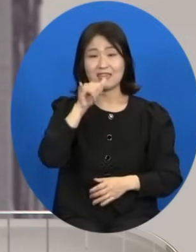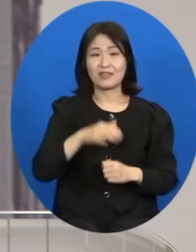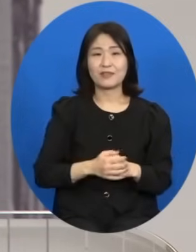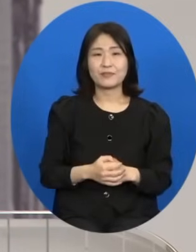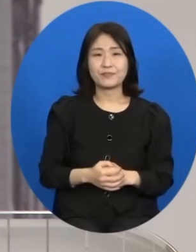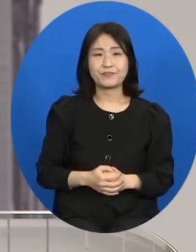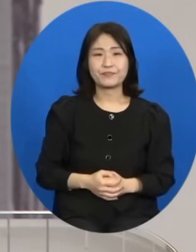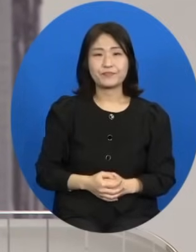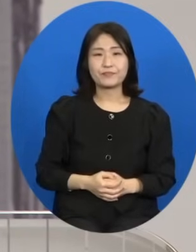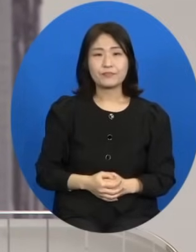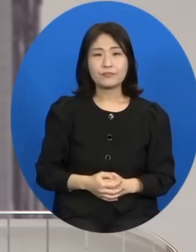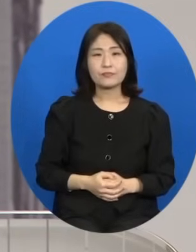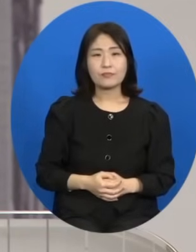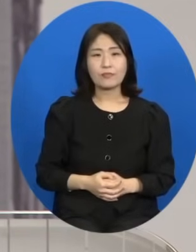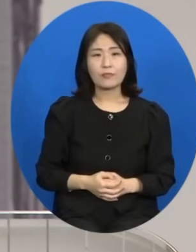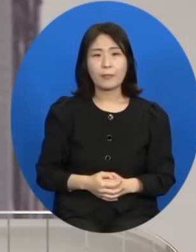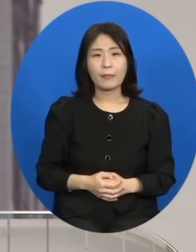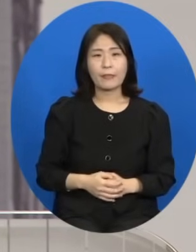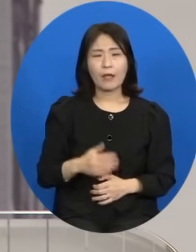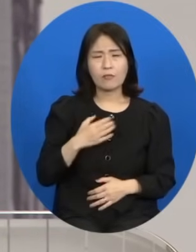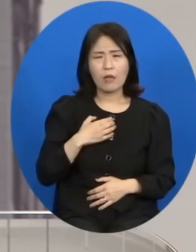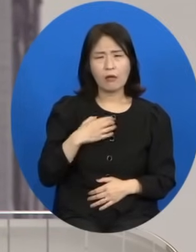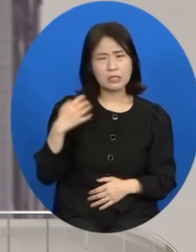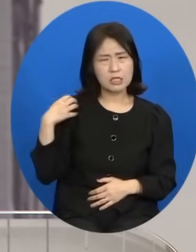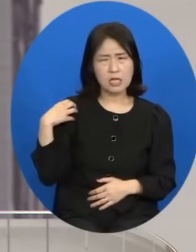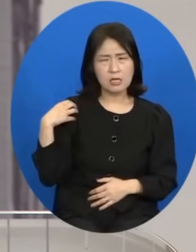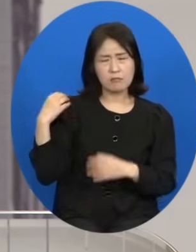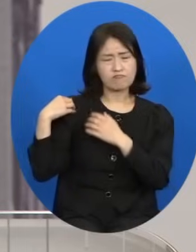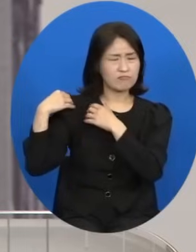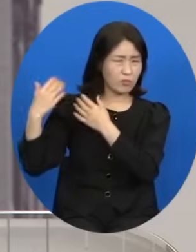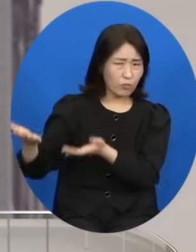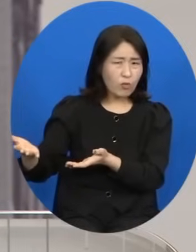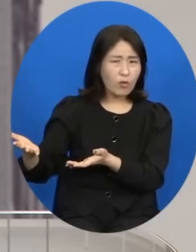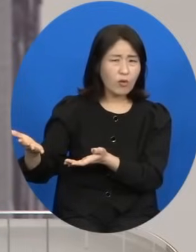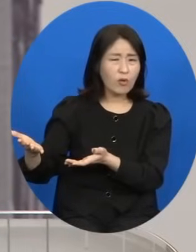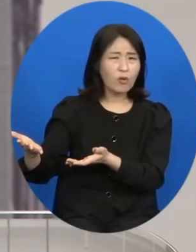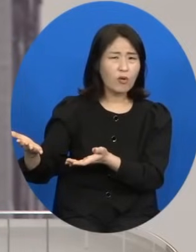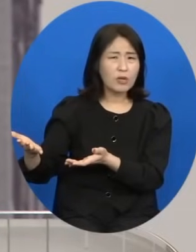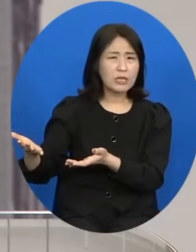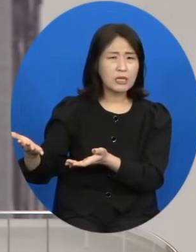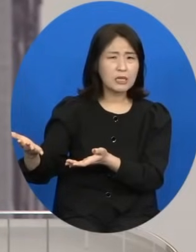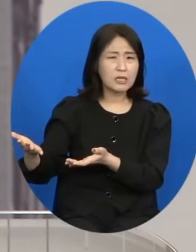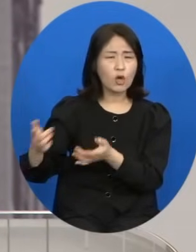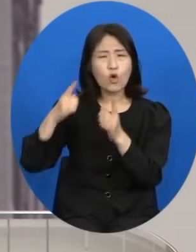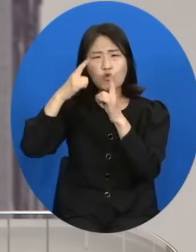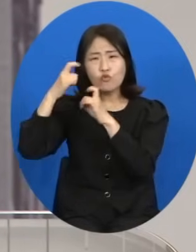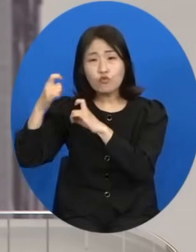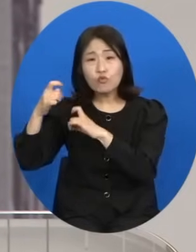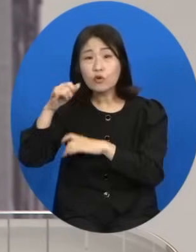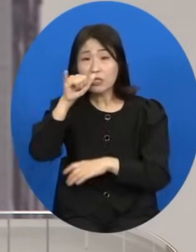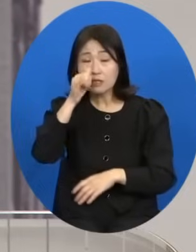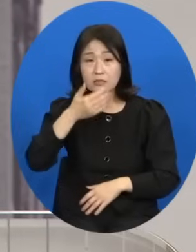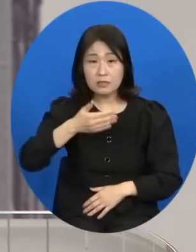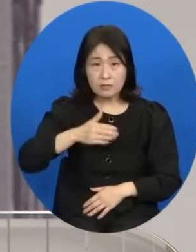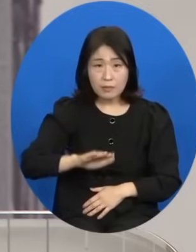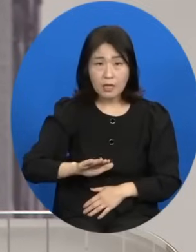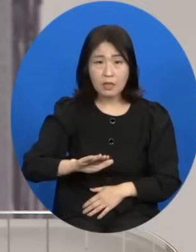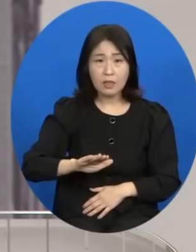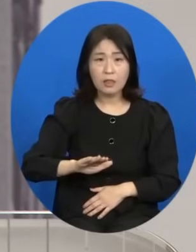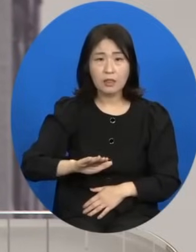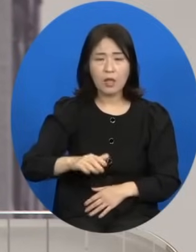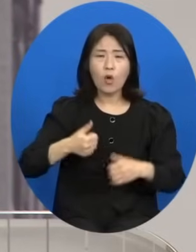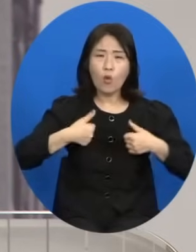주어진 배턴을 던져버릴 수도 있었던 많은 유혹과 시험이 있었습니다 그러나 그때마다 다니엘은